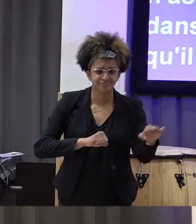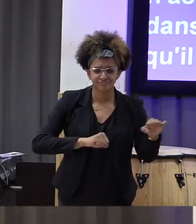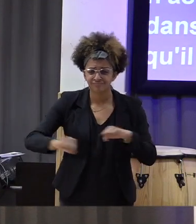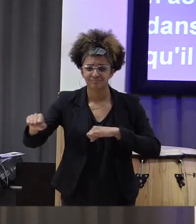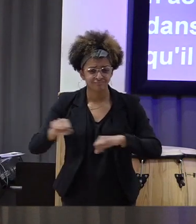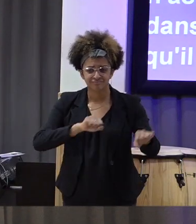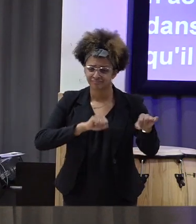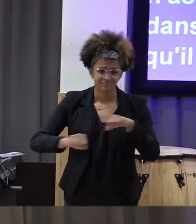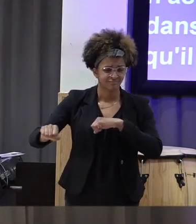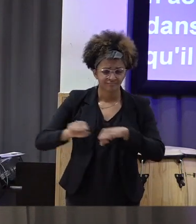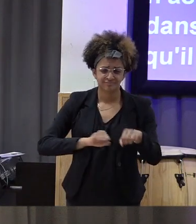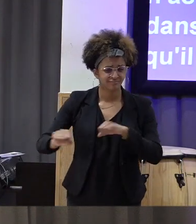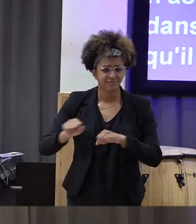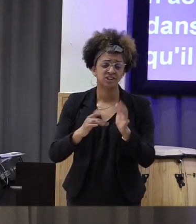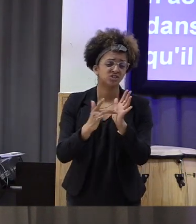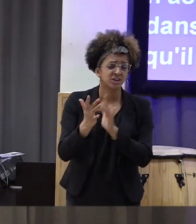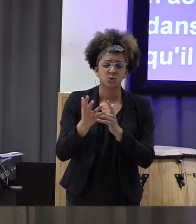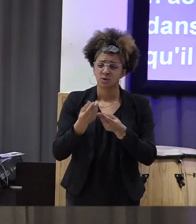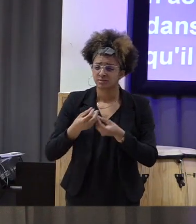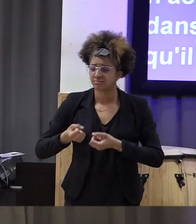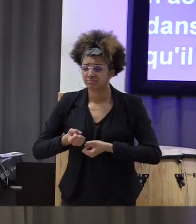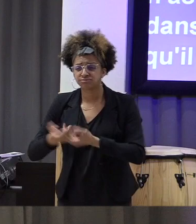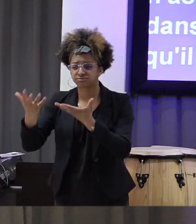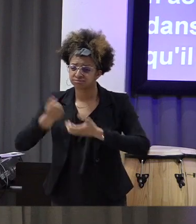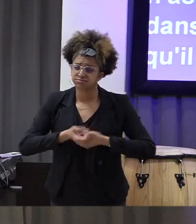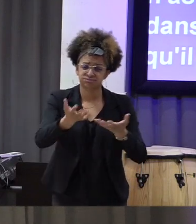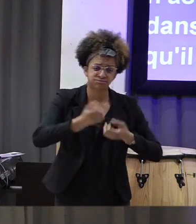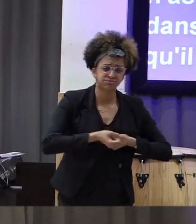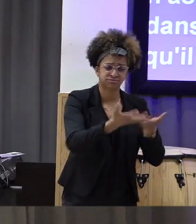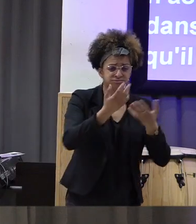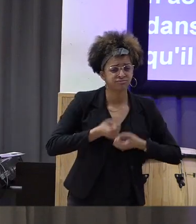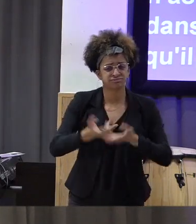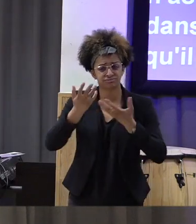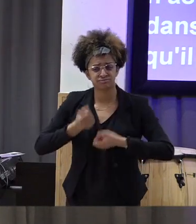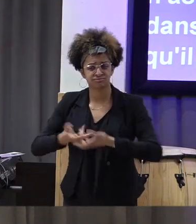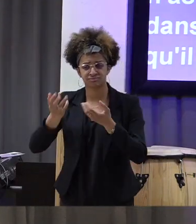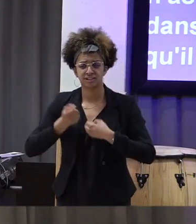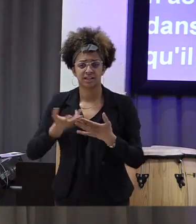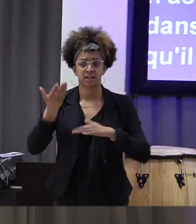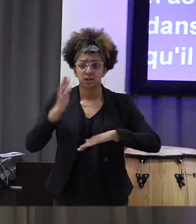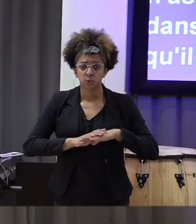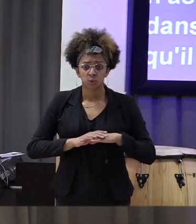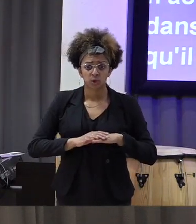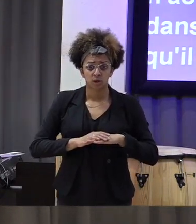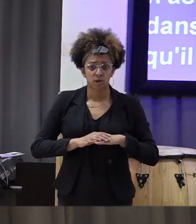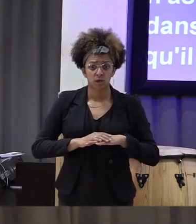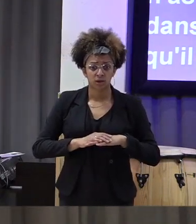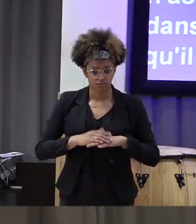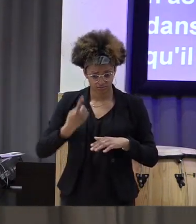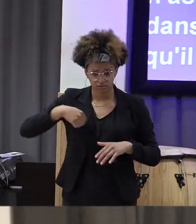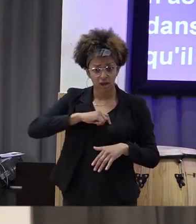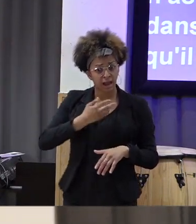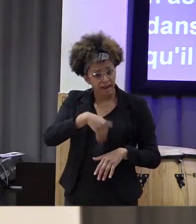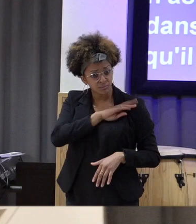nations mes disciples. C'est un sacerdoce, c'est un fardeau. C'est une